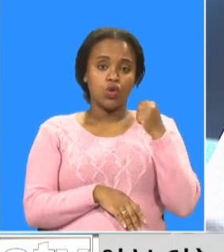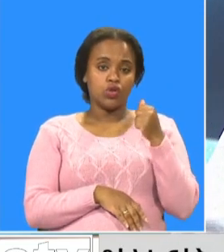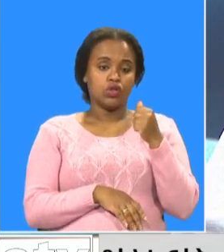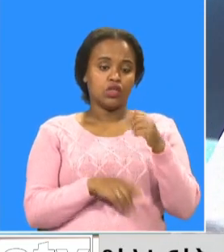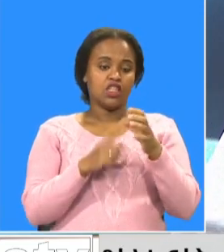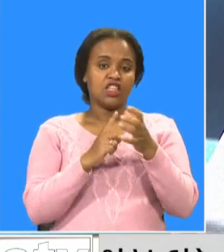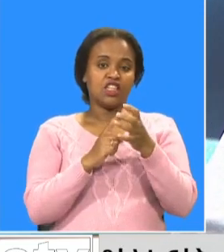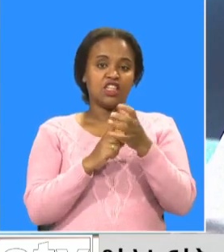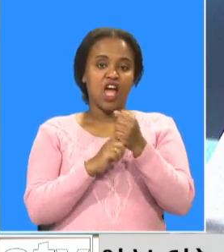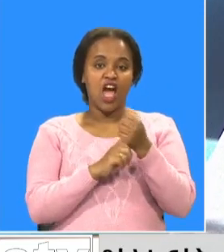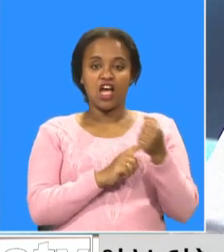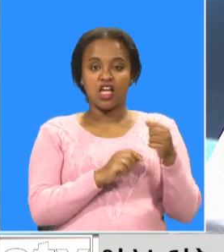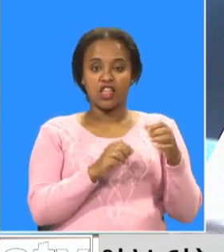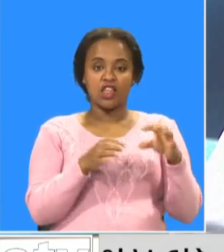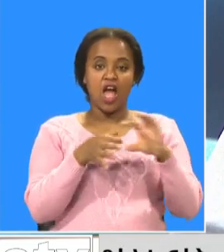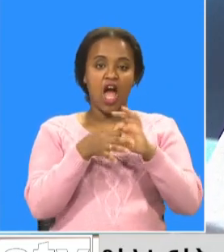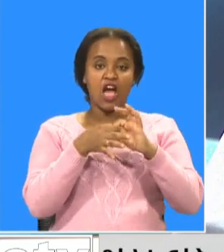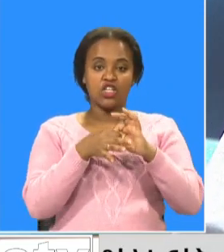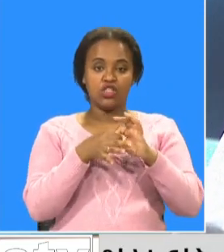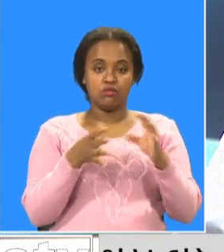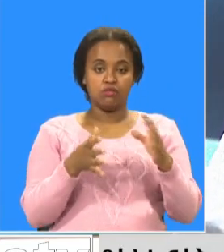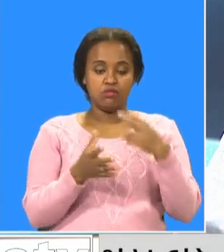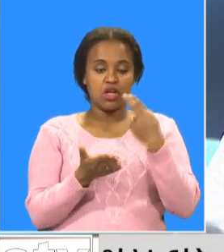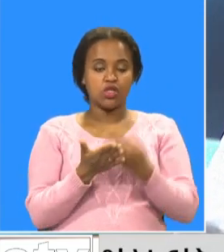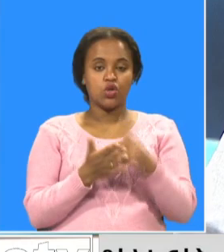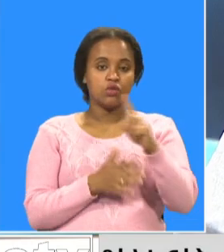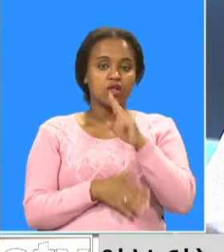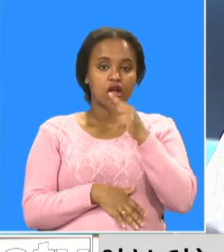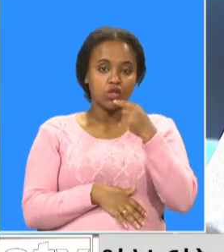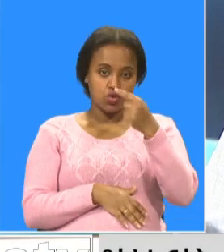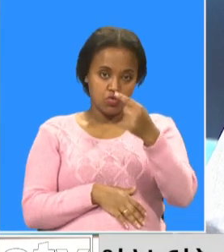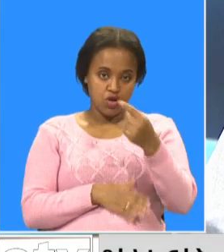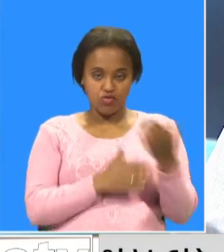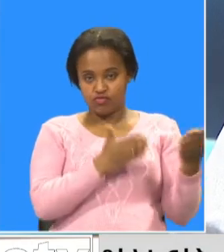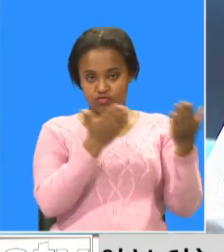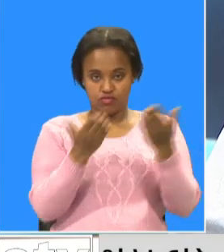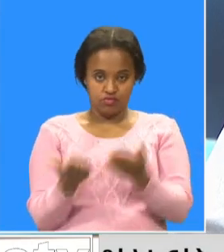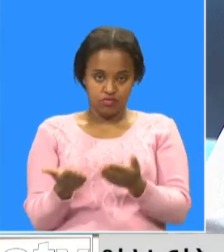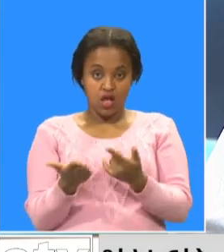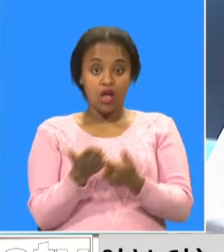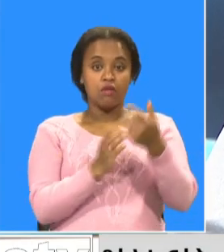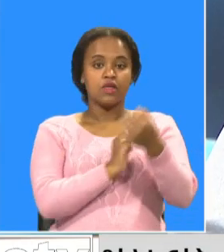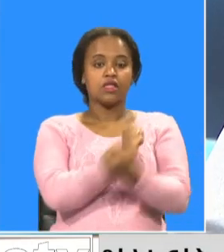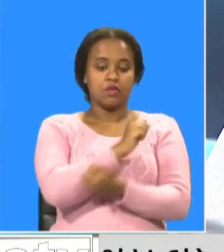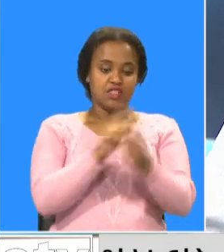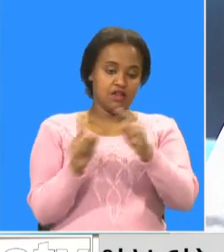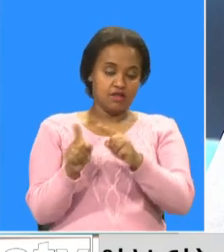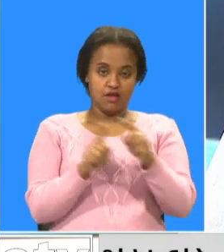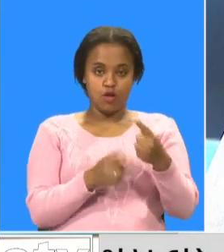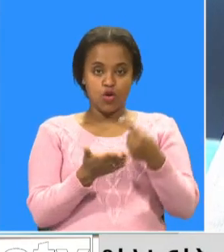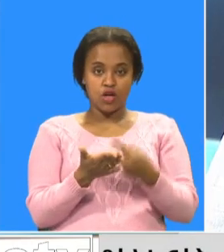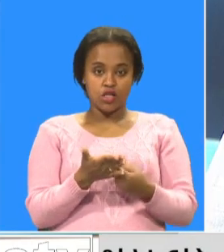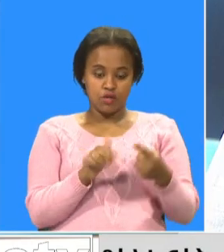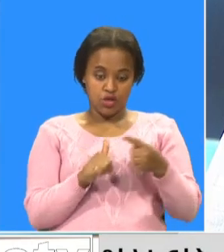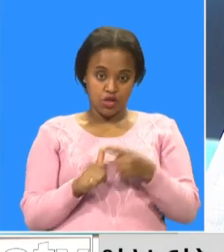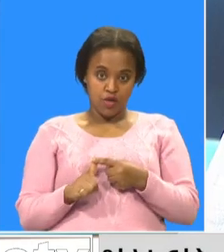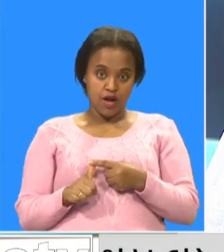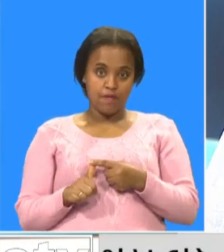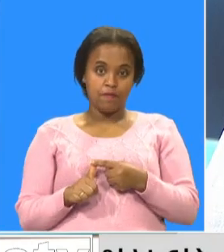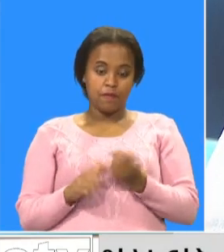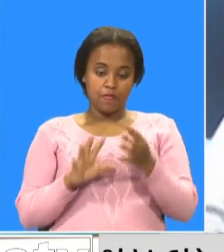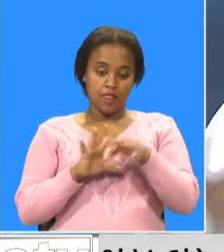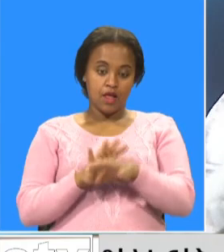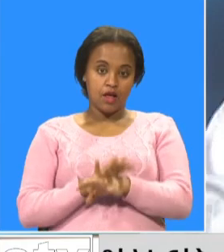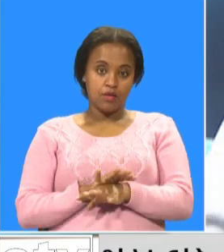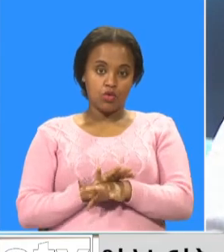ነው የሚሉትን መረጃዎች አቅርበናል። በዛ መሰረት ደግሞ እነዚህ መጀመራ